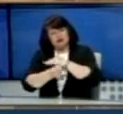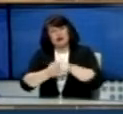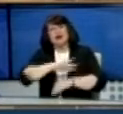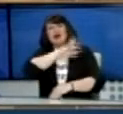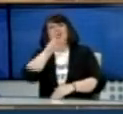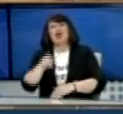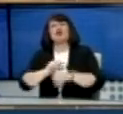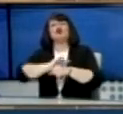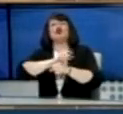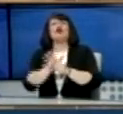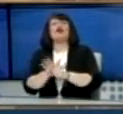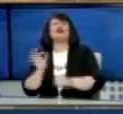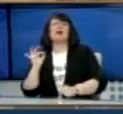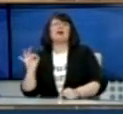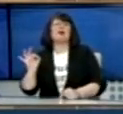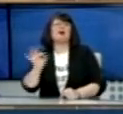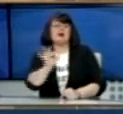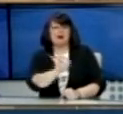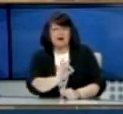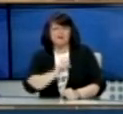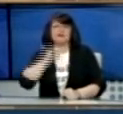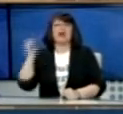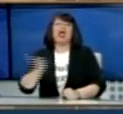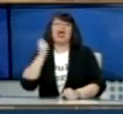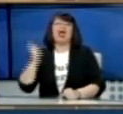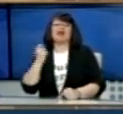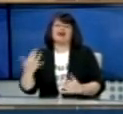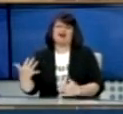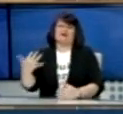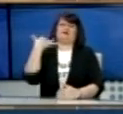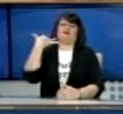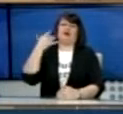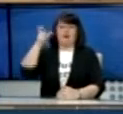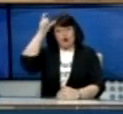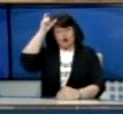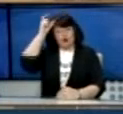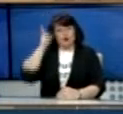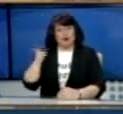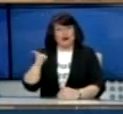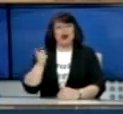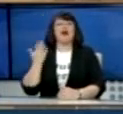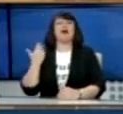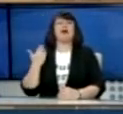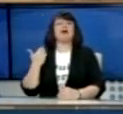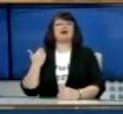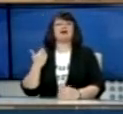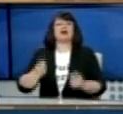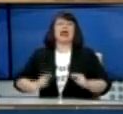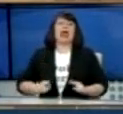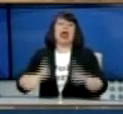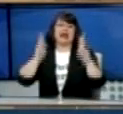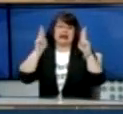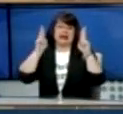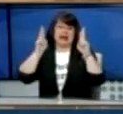Η αύξηση αυτή είναι ανησυχητική και ισχύει ότι η πανδημία δεν έχει τελειώσει. Η πανδημία είναι εδώ